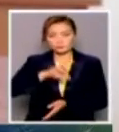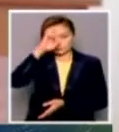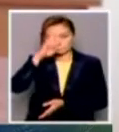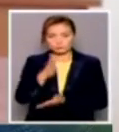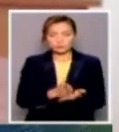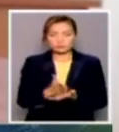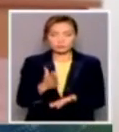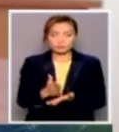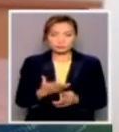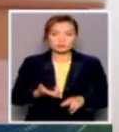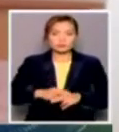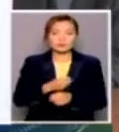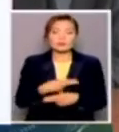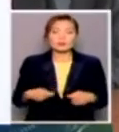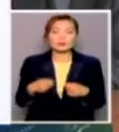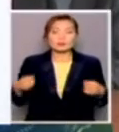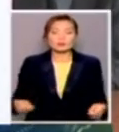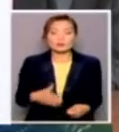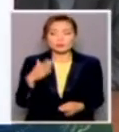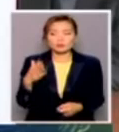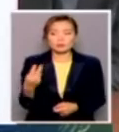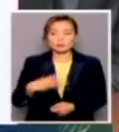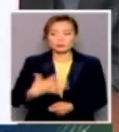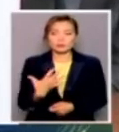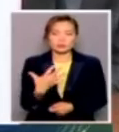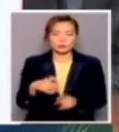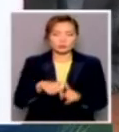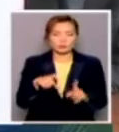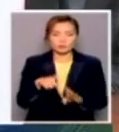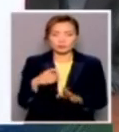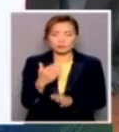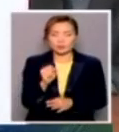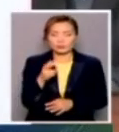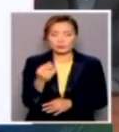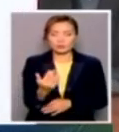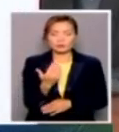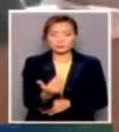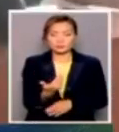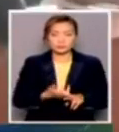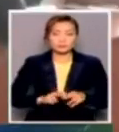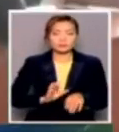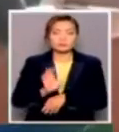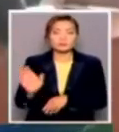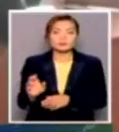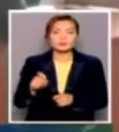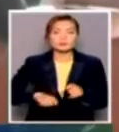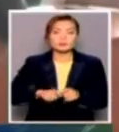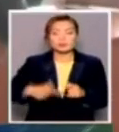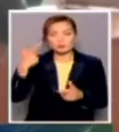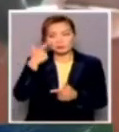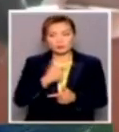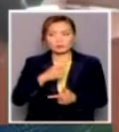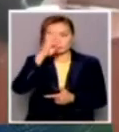государственные служащие. Тема открытого диктанта – 35-е слово назидания Абая. Оно направлено на проверку